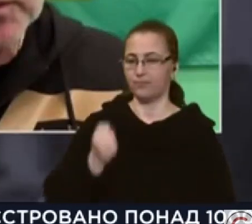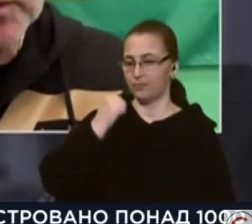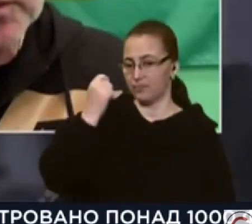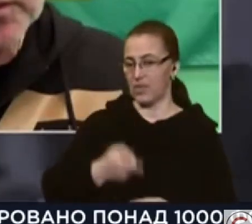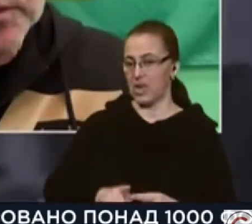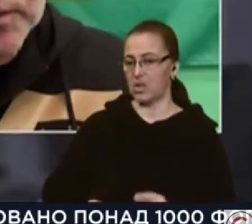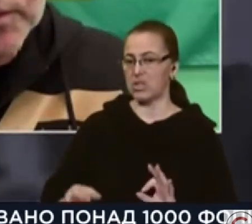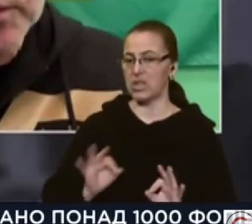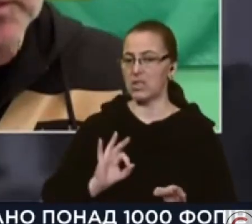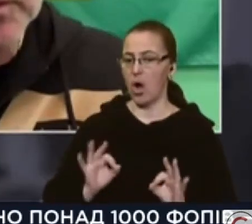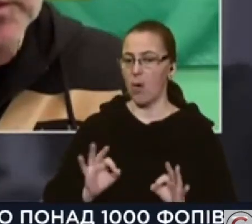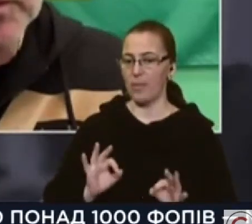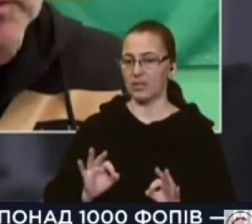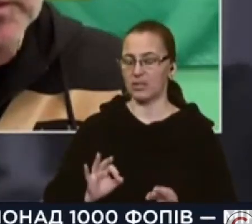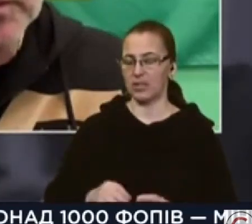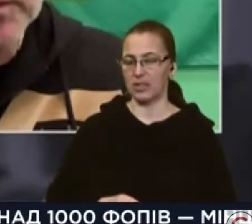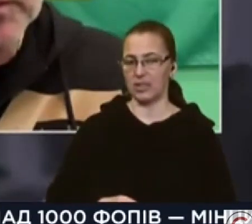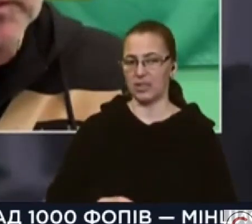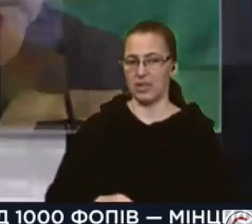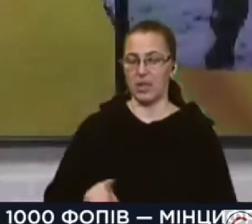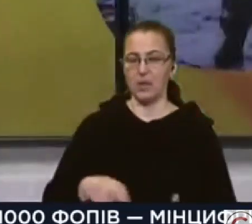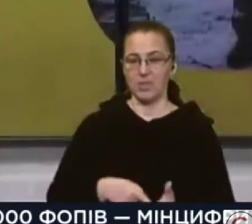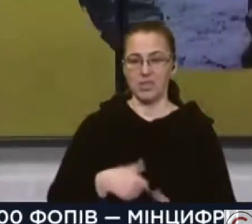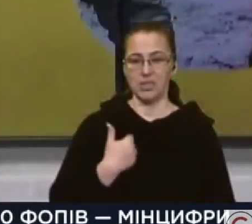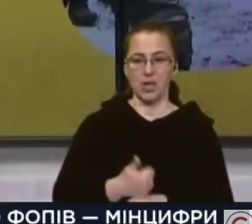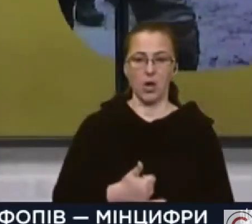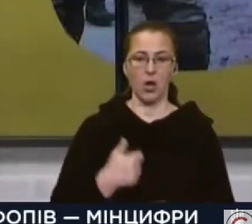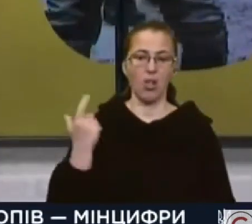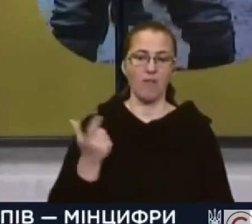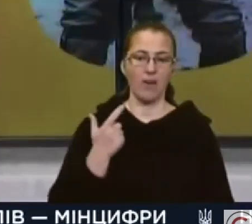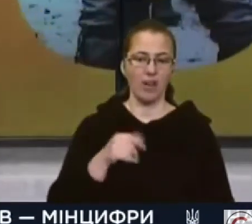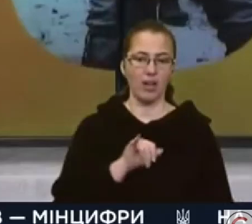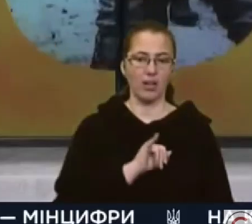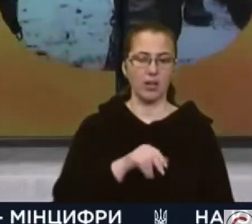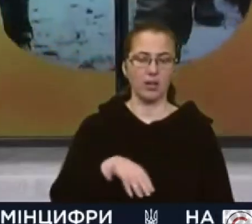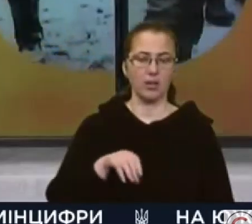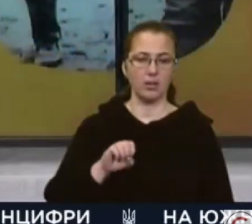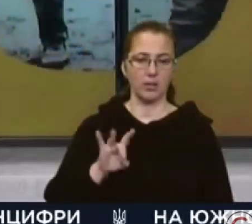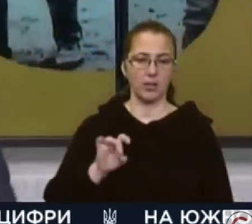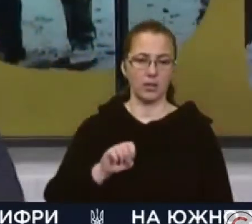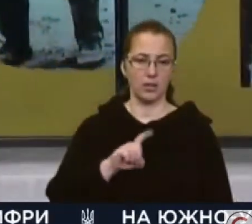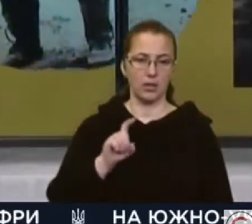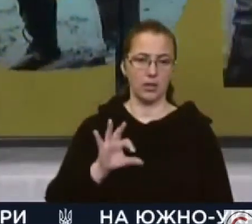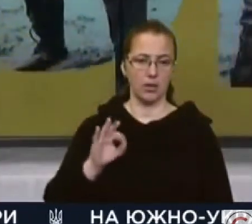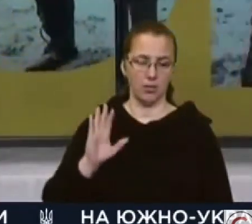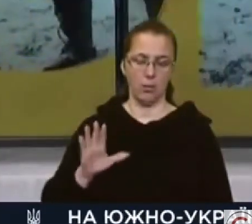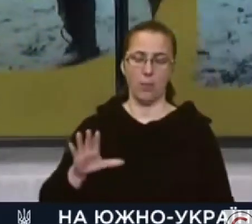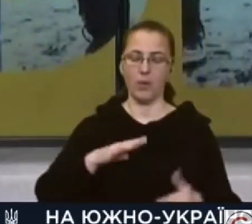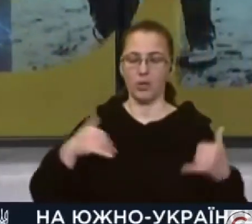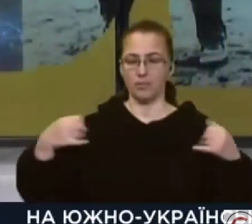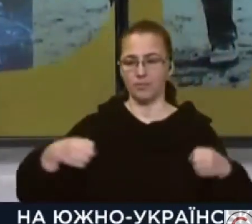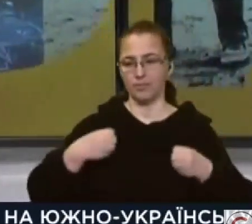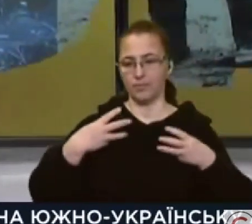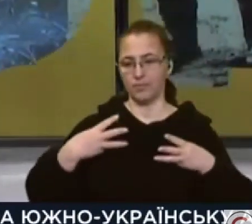дуже за ці коментарі. І міський голова Харкова Ігор Терехов був з нами на зв'язку. Повернемось за мить.